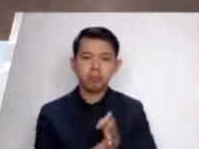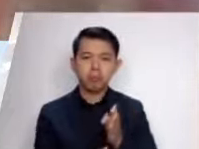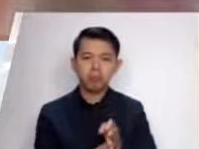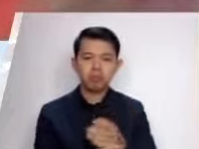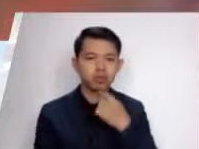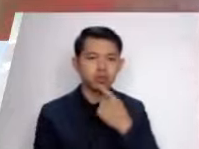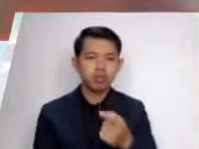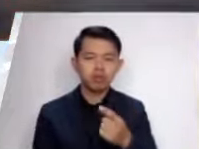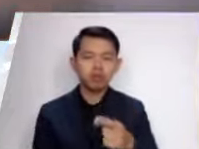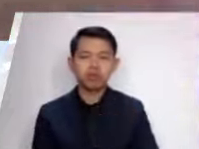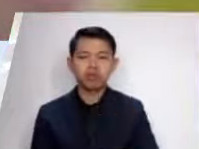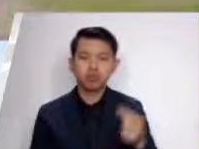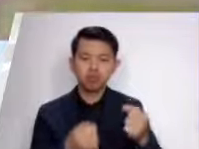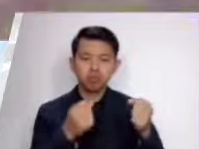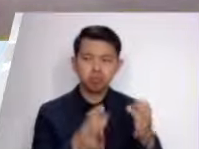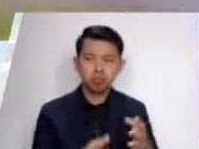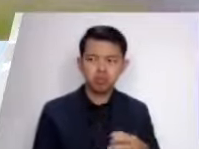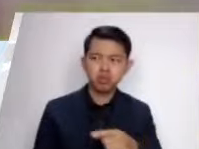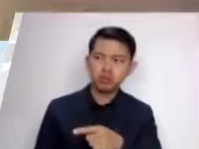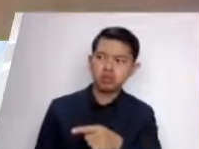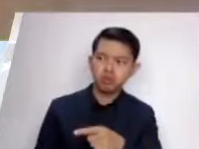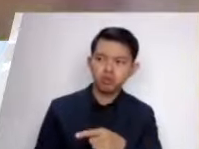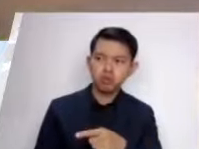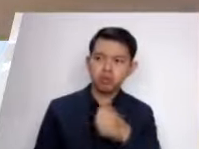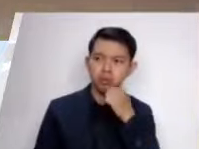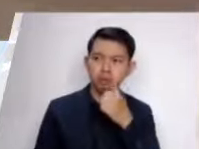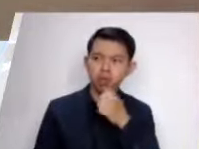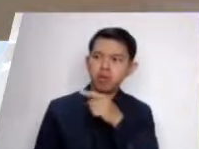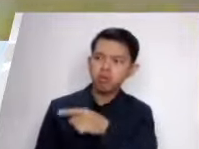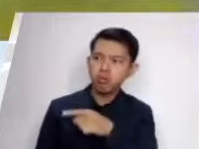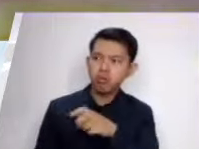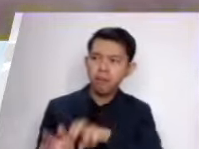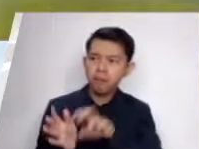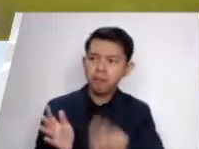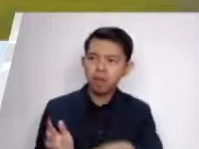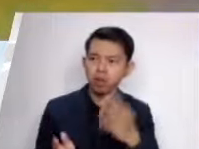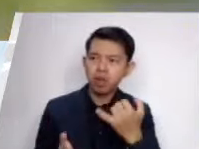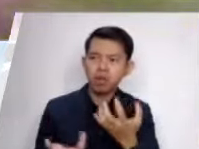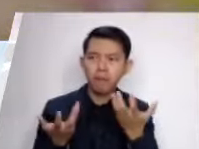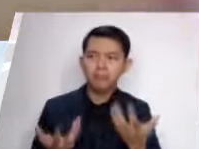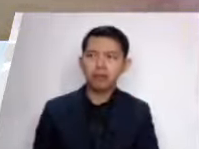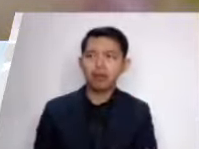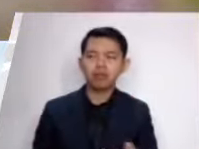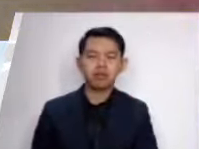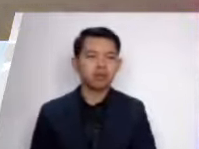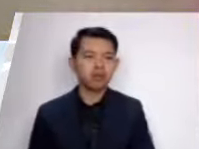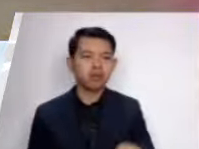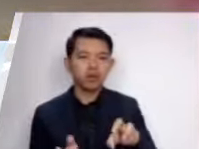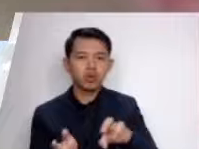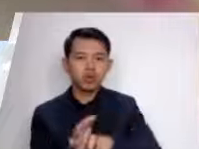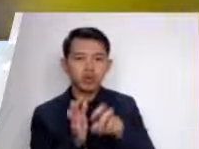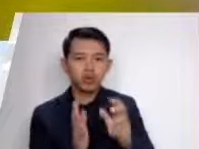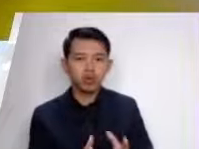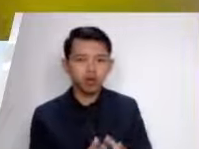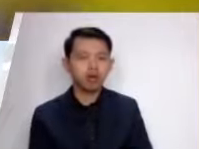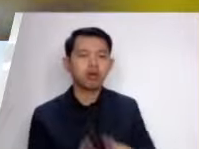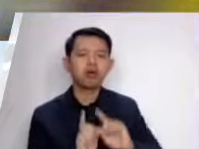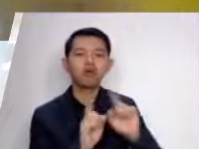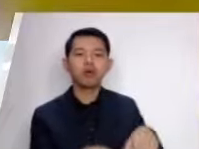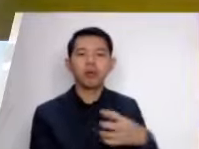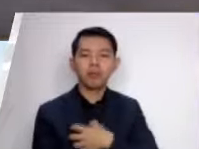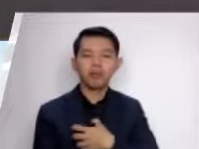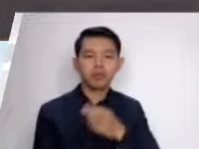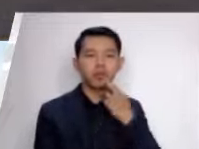tsuper dahil sa kanyang timbang. Inireport ng commuter ang insidente sa Paranaque Police. Nagpunta rin siya sa LTFRB ngayong araw